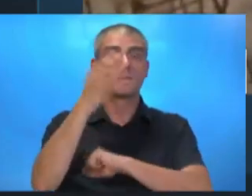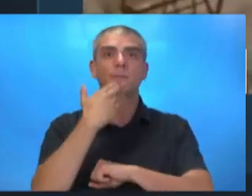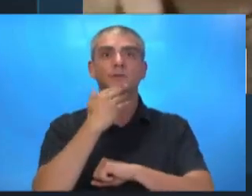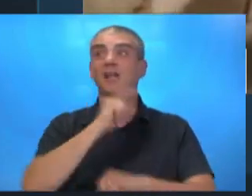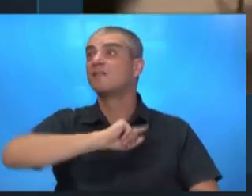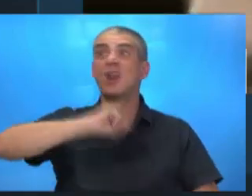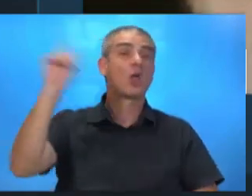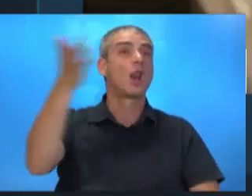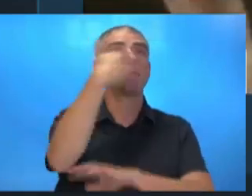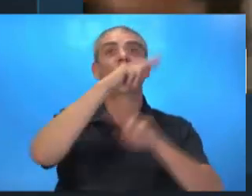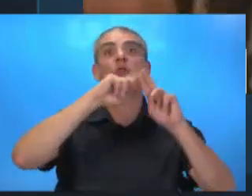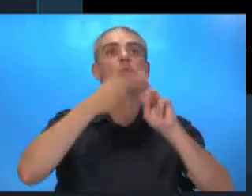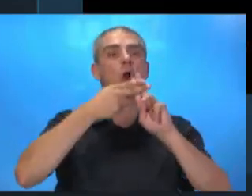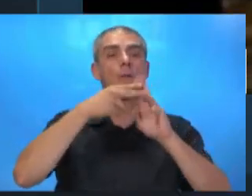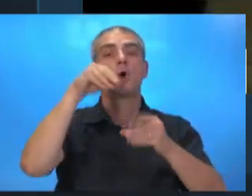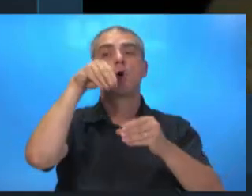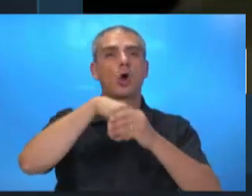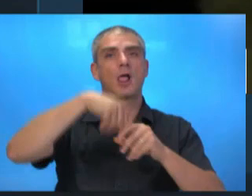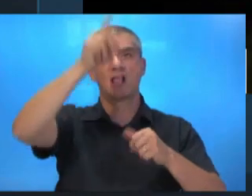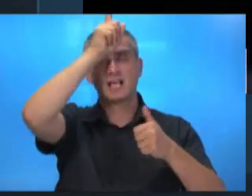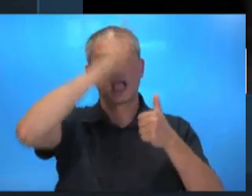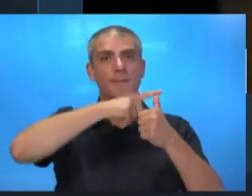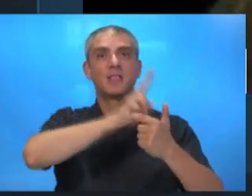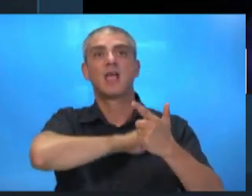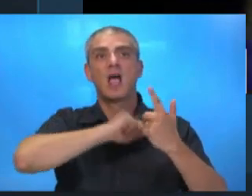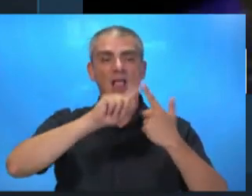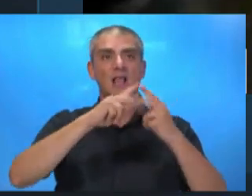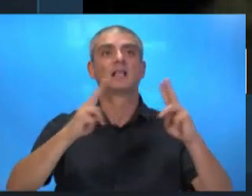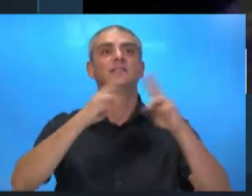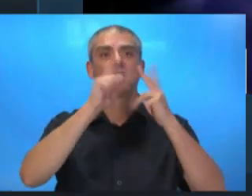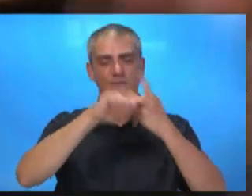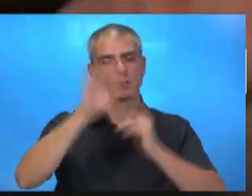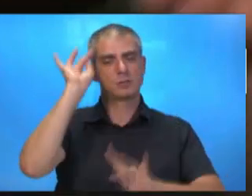מדינות העולם, לרבות גרמניה, אנגליה, צרפת, okay, עמדו נגדה